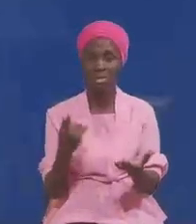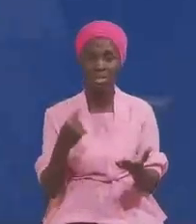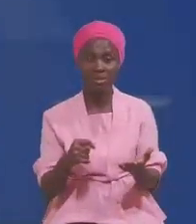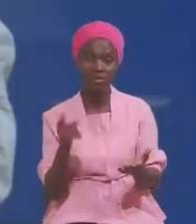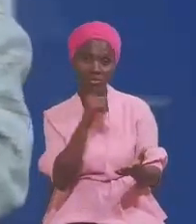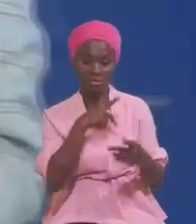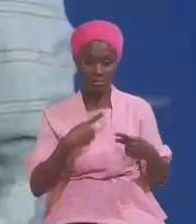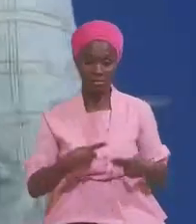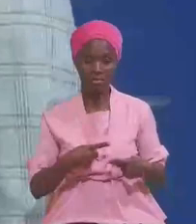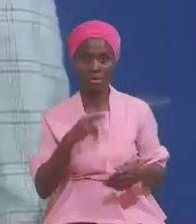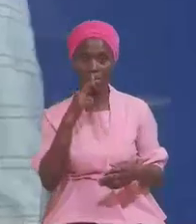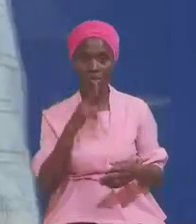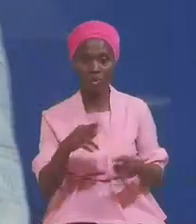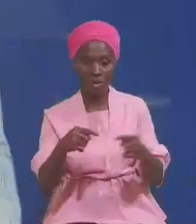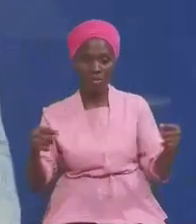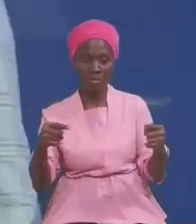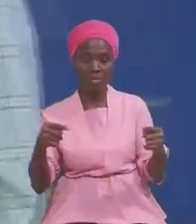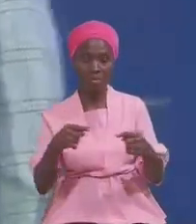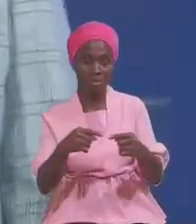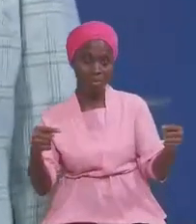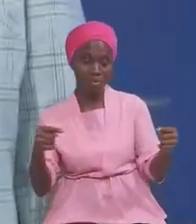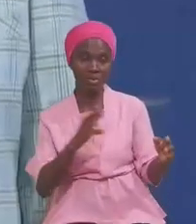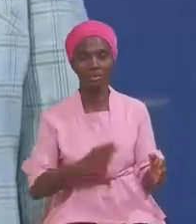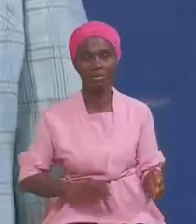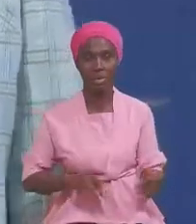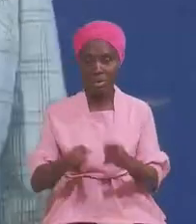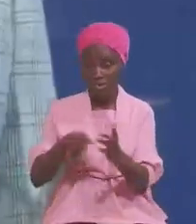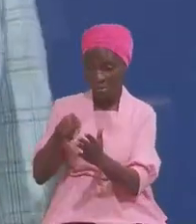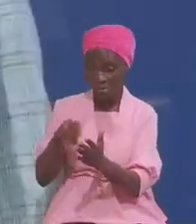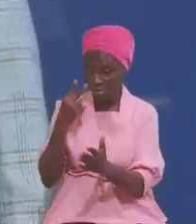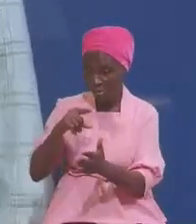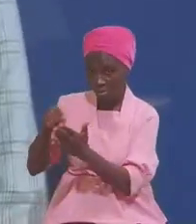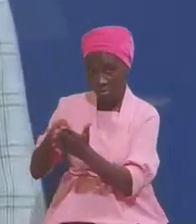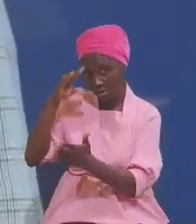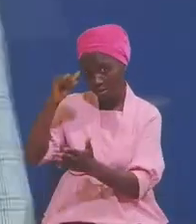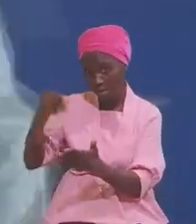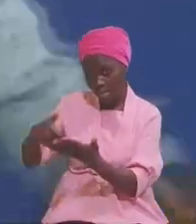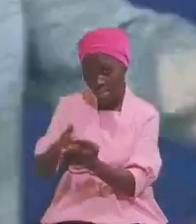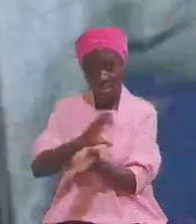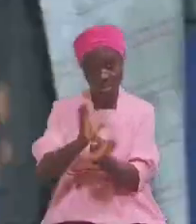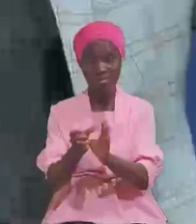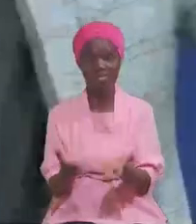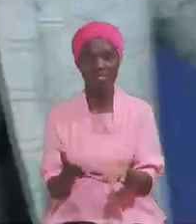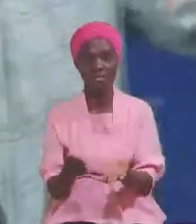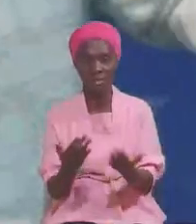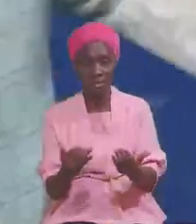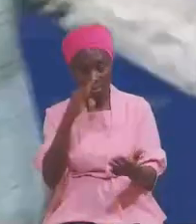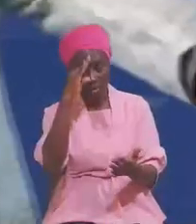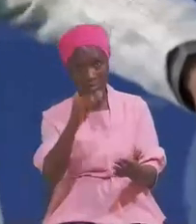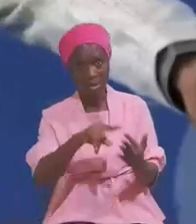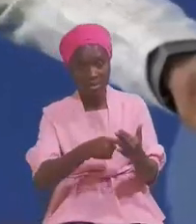s'opposaient à Christ. Regardez ce nouveau converti, il commençait à leur répliquer. Est-ce que vous savez ce qui s'est